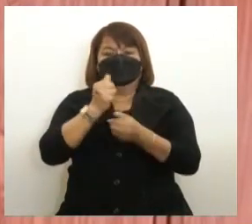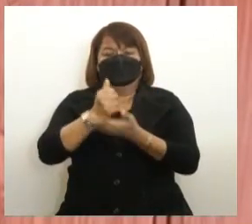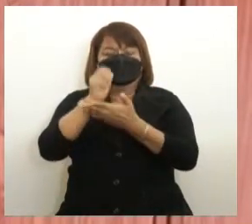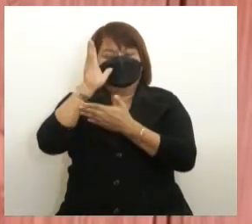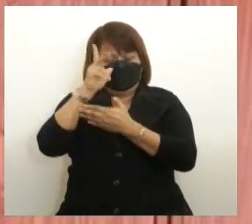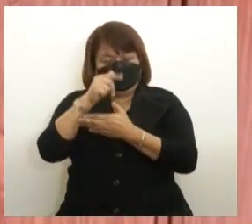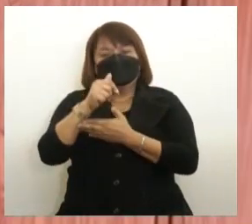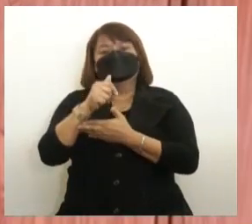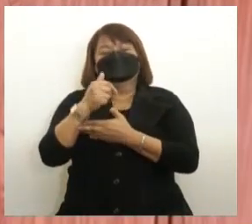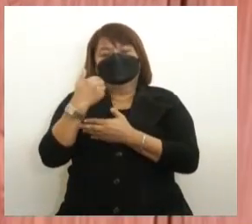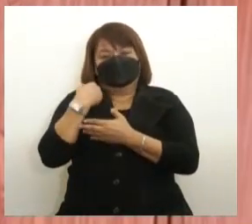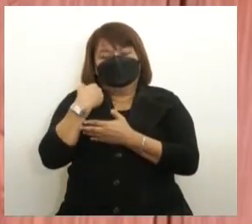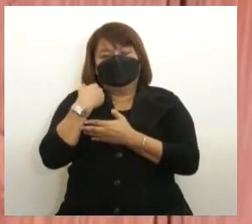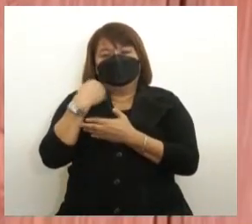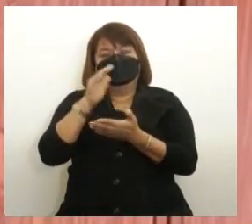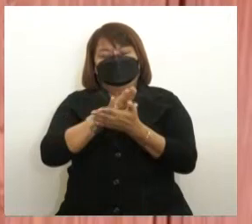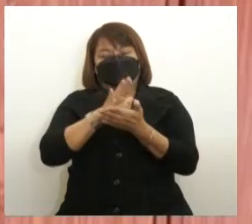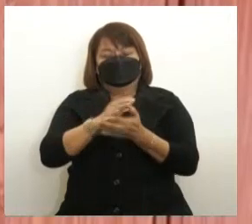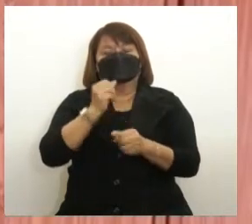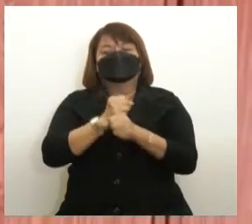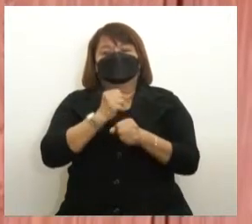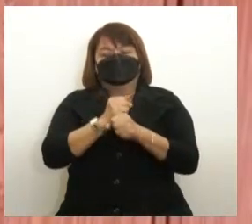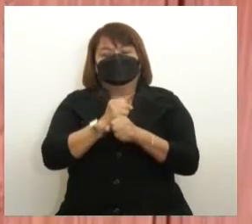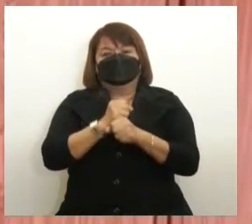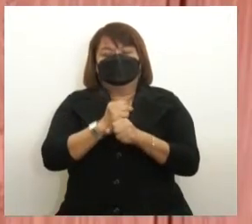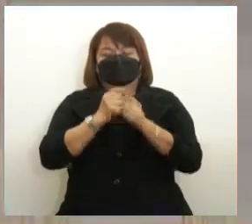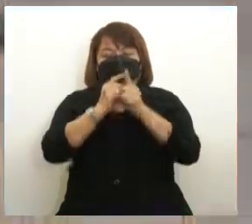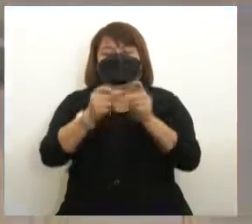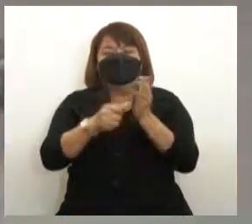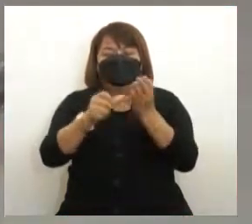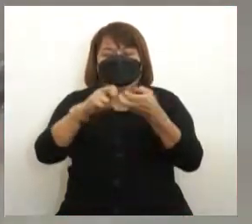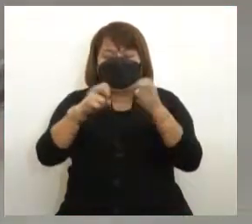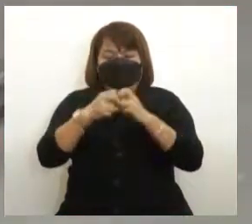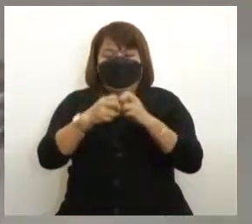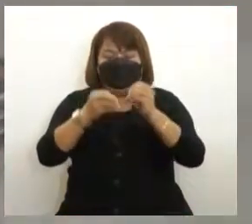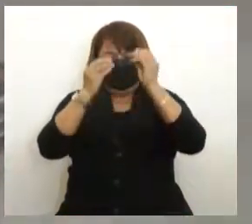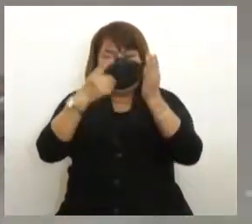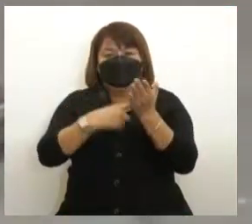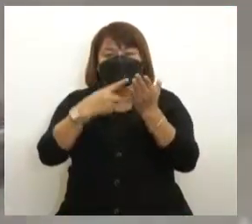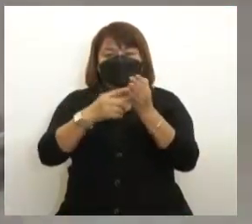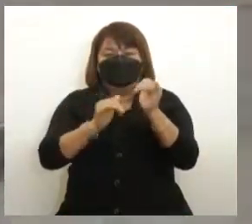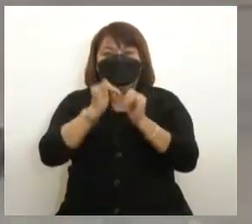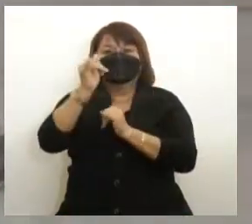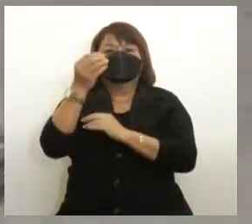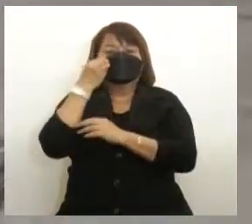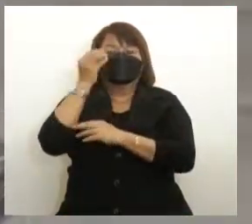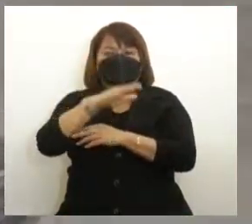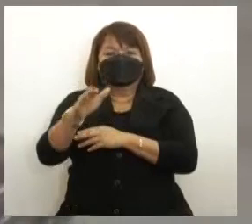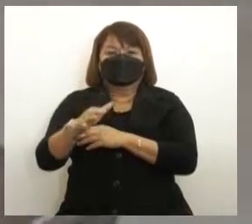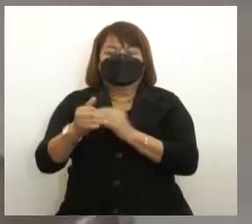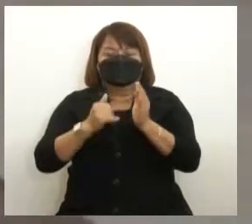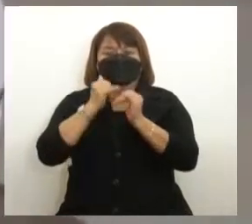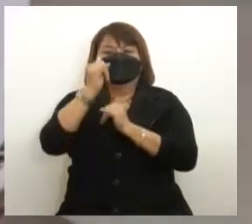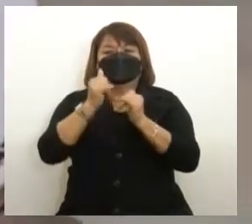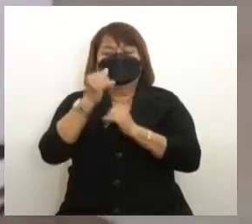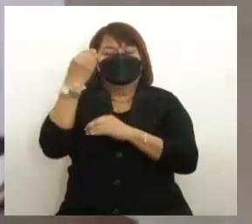วยนะคะโรงเรียนก็ได้ดำเนินการติดตามแก้ไขโดยคุณครูที่ปรึกษาออกไปเยี่ยมบ้านนักเรียนอย่างต่อเนื่อง